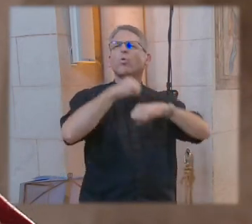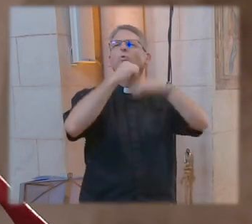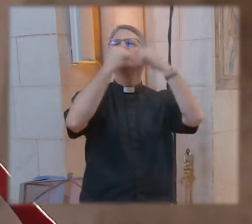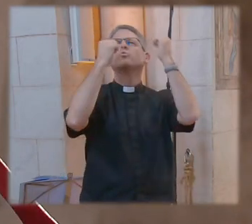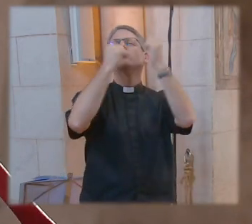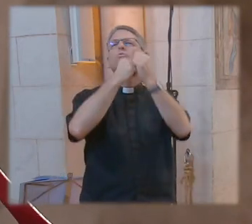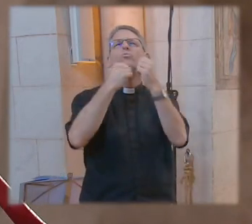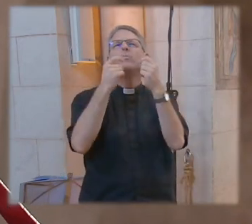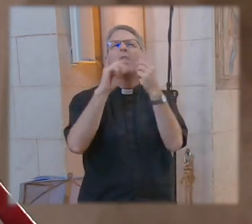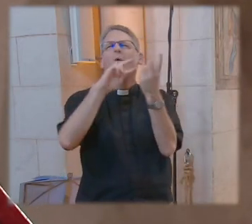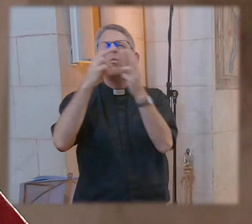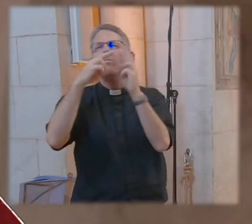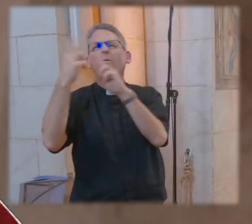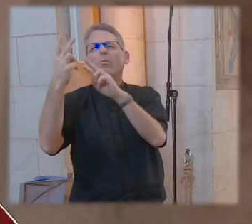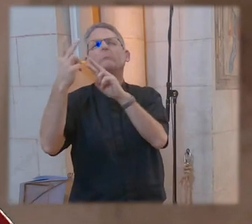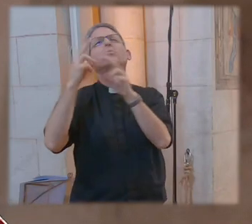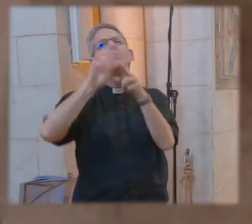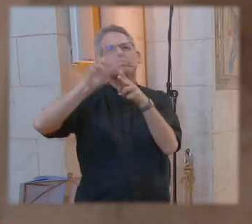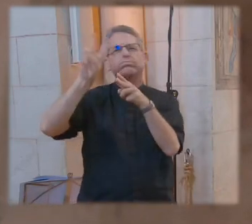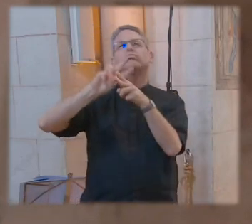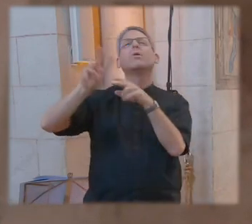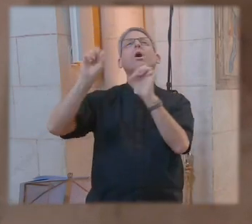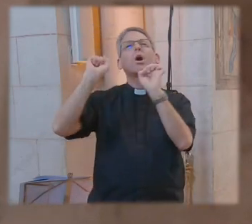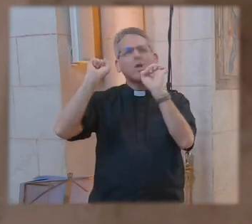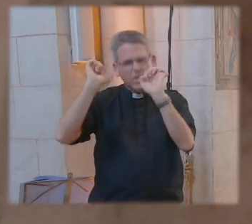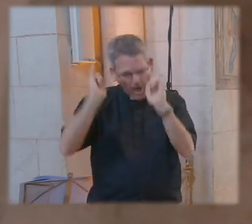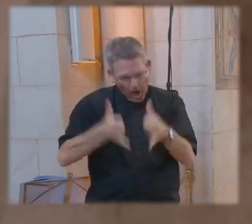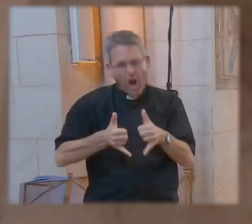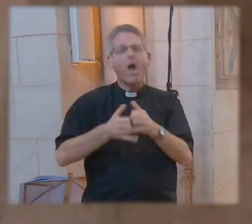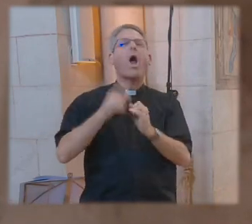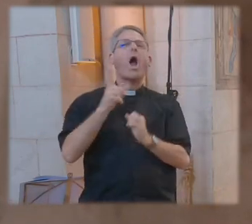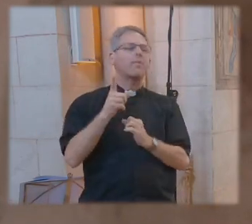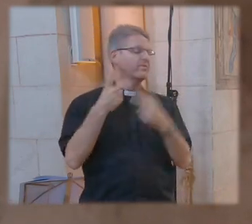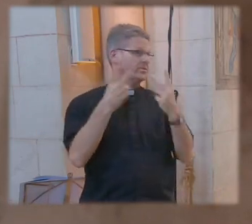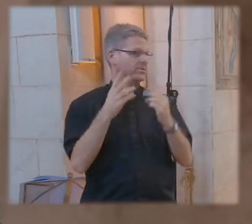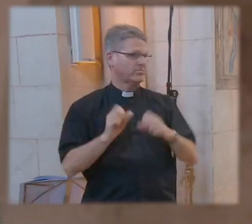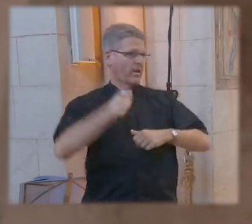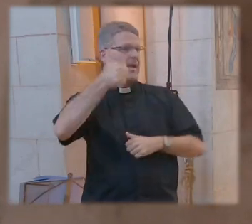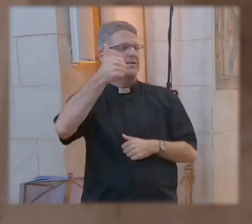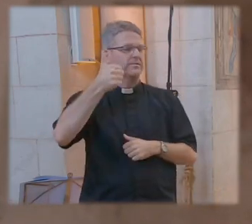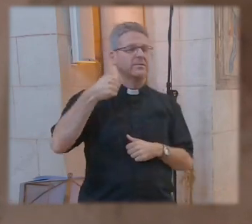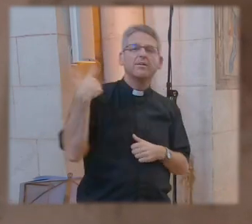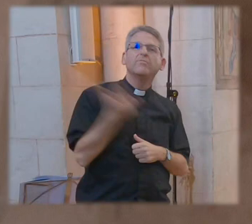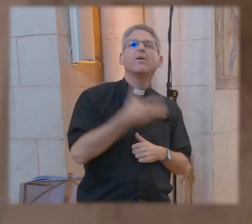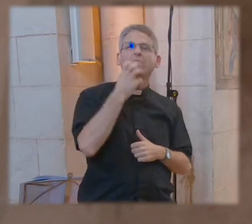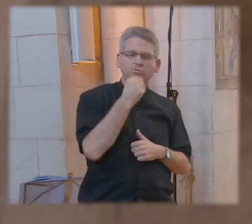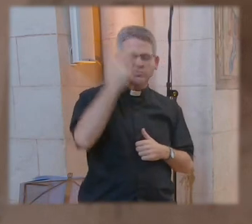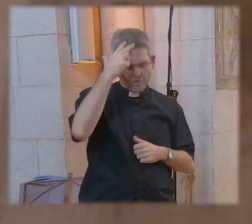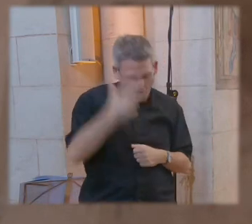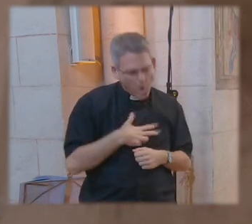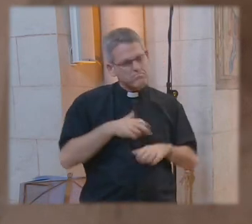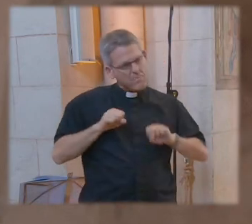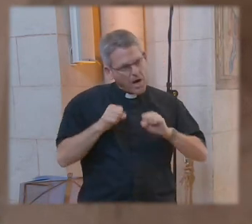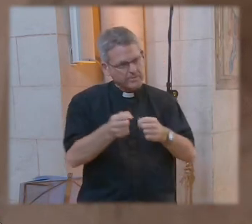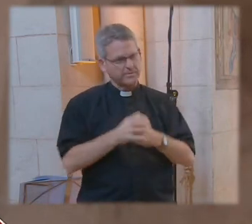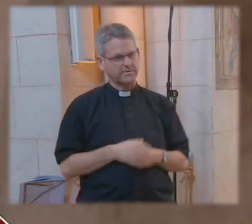das Äußerste tun, wenn wir auch bereit sind, im Glauben das Innerste zu tun, wie